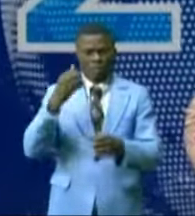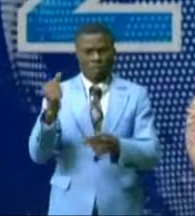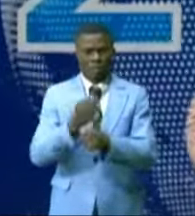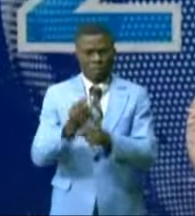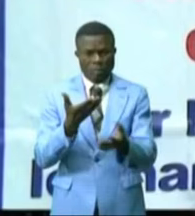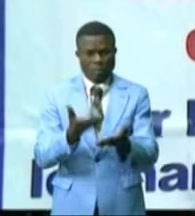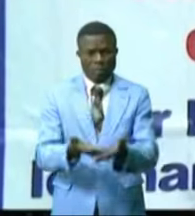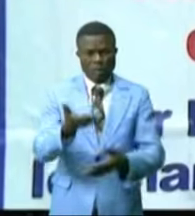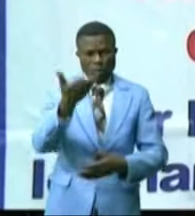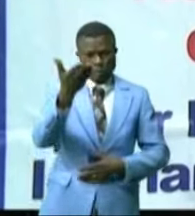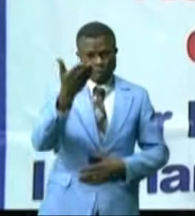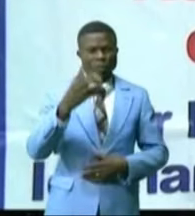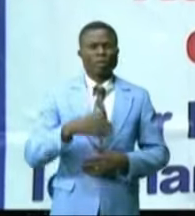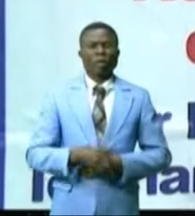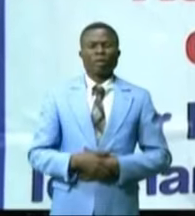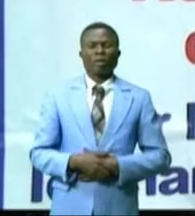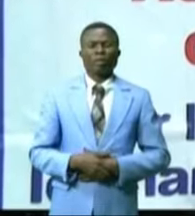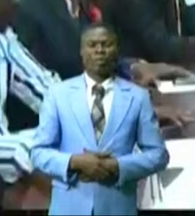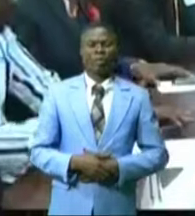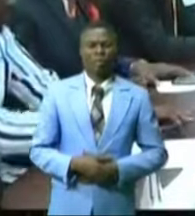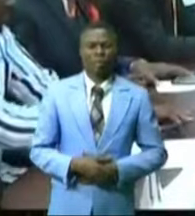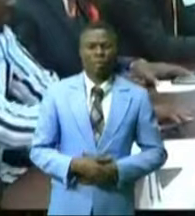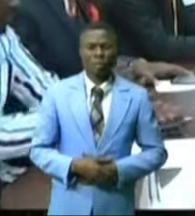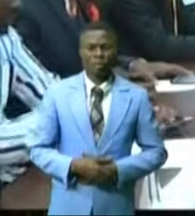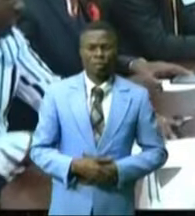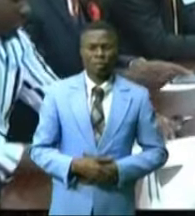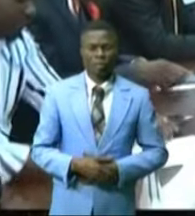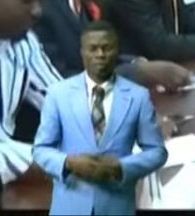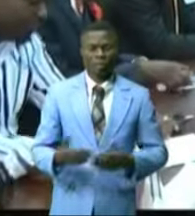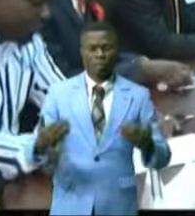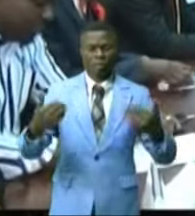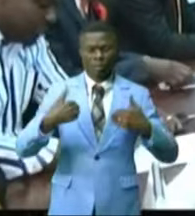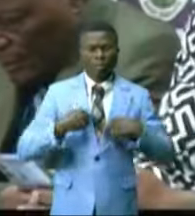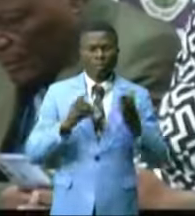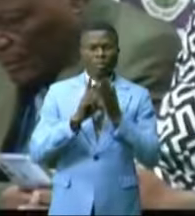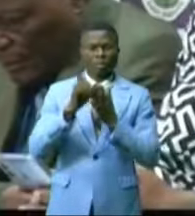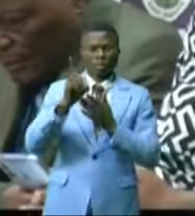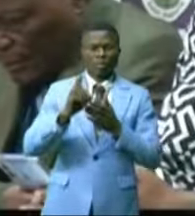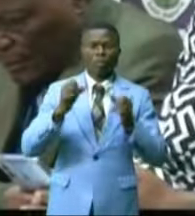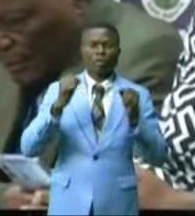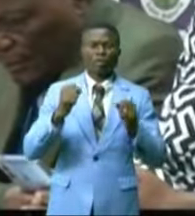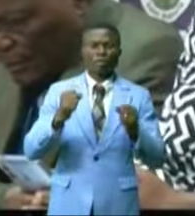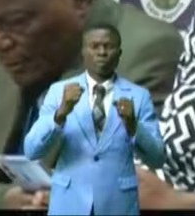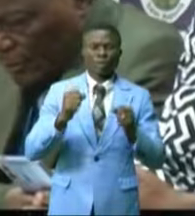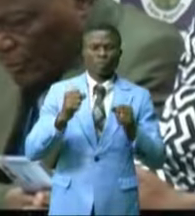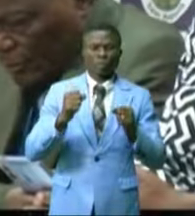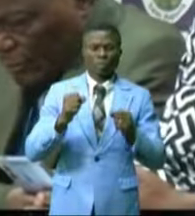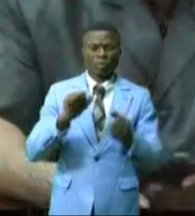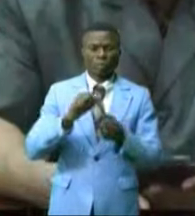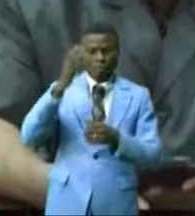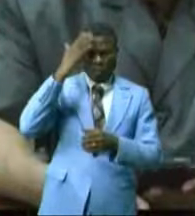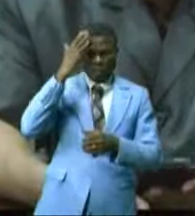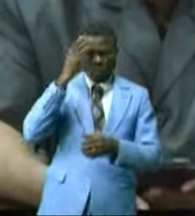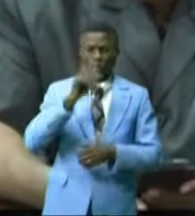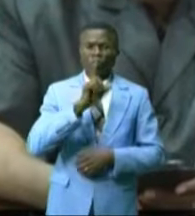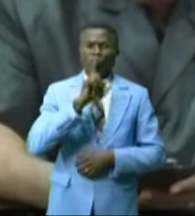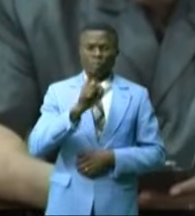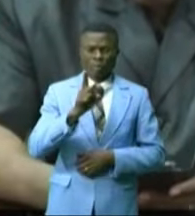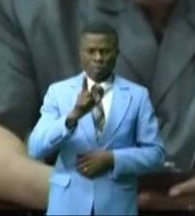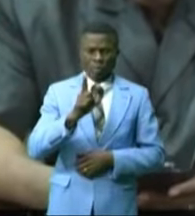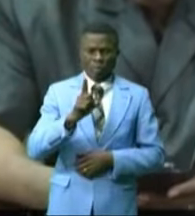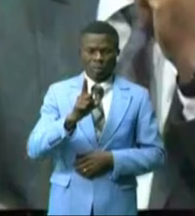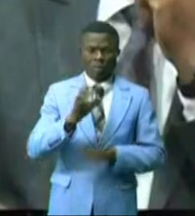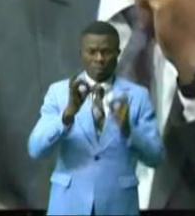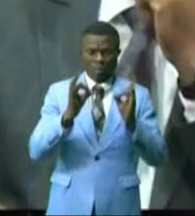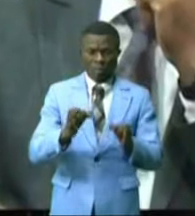Kenina. Leur mérite, c'est d'avoir développé brillamment le côté savoir-être, tout en